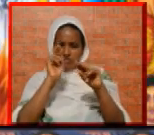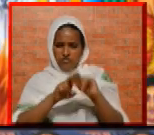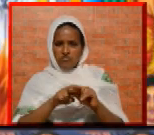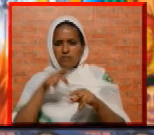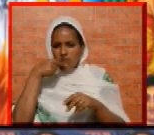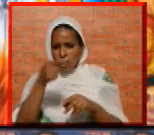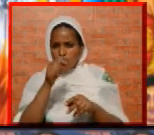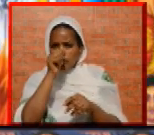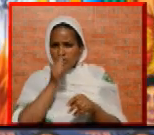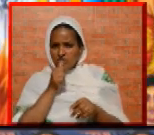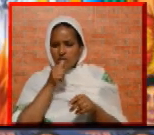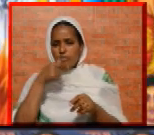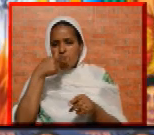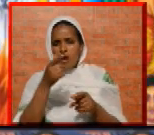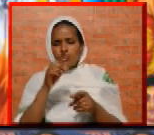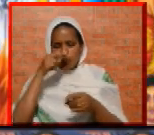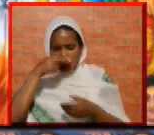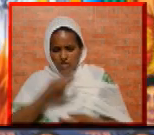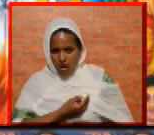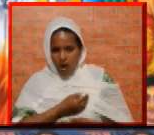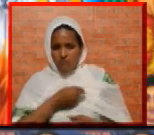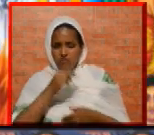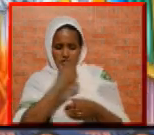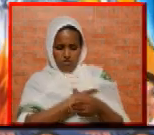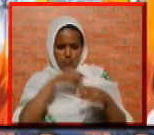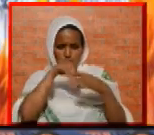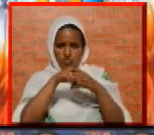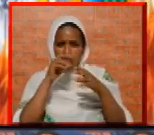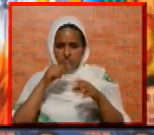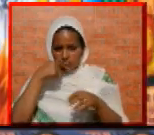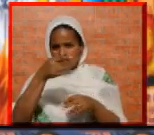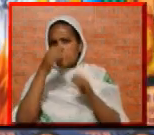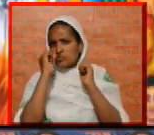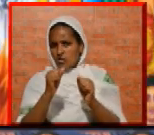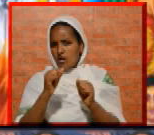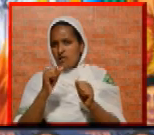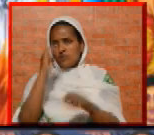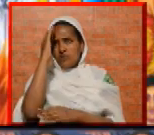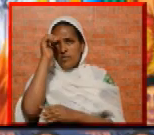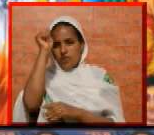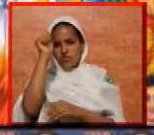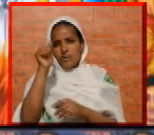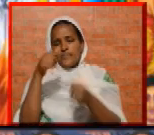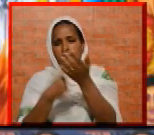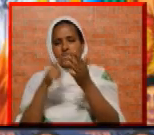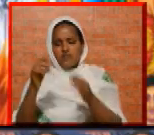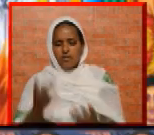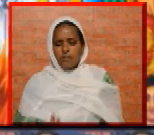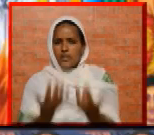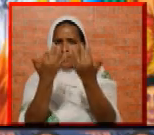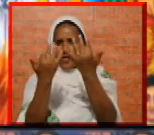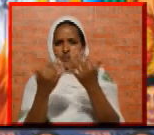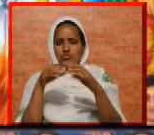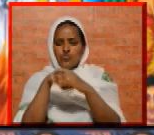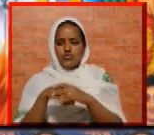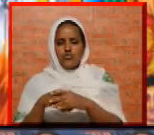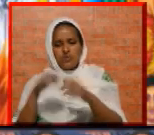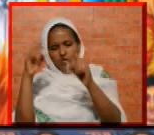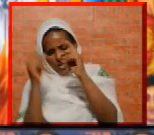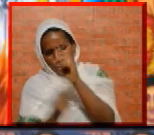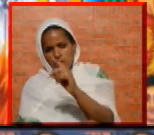የሚገልጸውን ምስጢር የሚናገረውን ነገር በታናናሾች አድሮ ይናገረዋል ታዲያ በነደደ